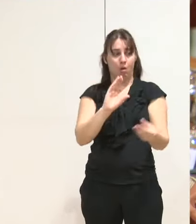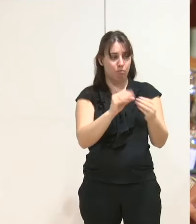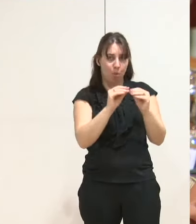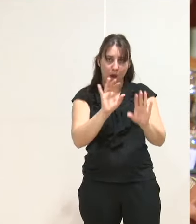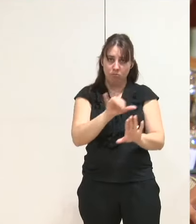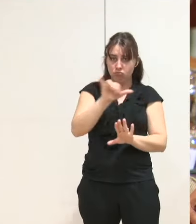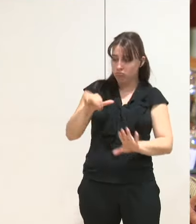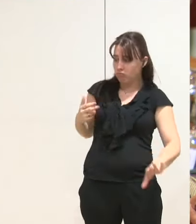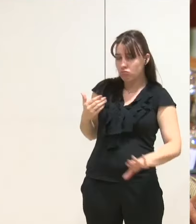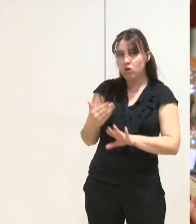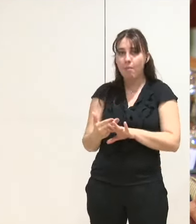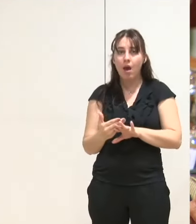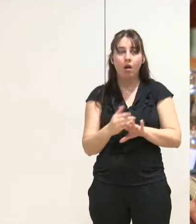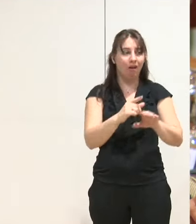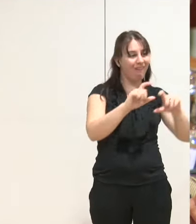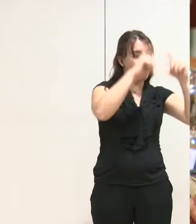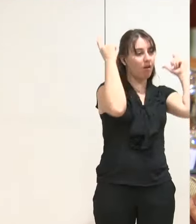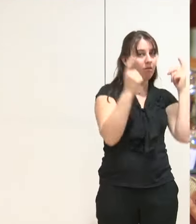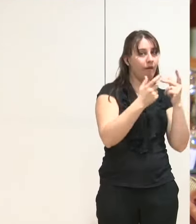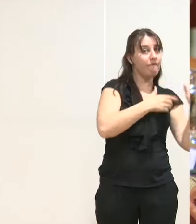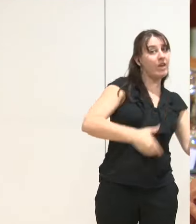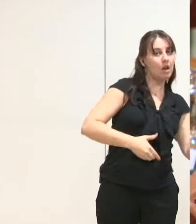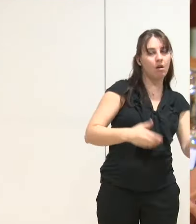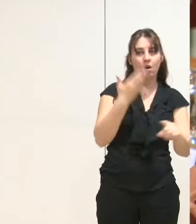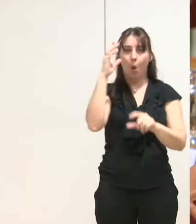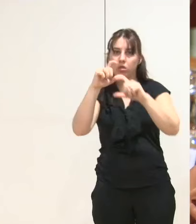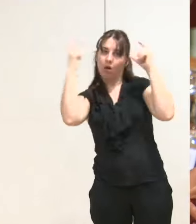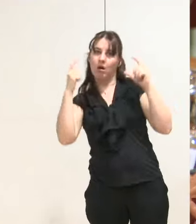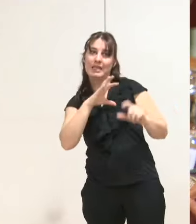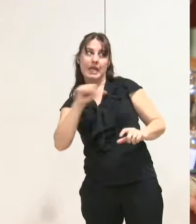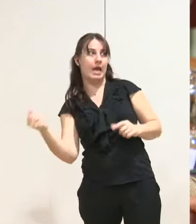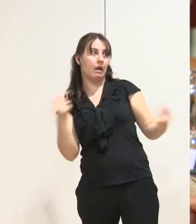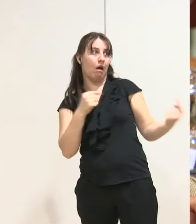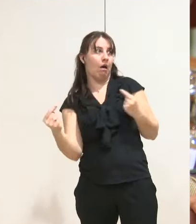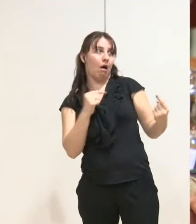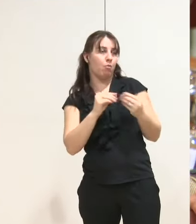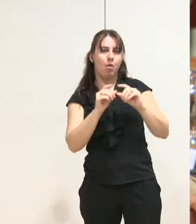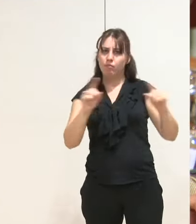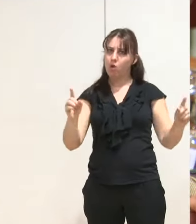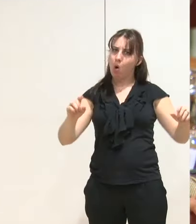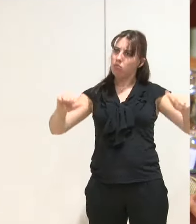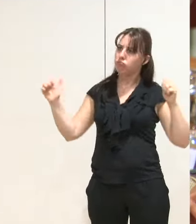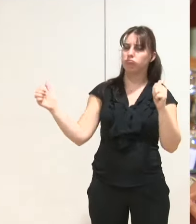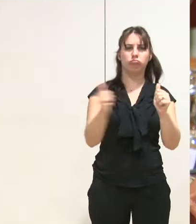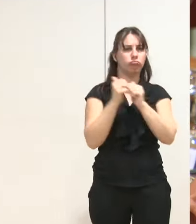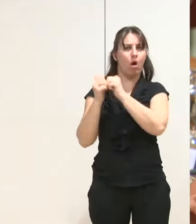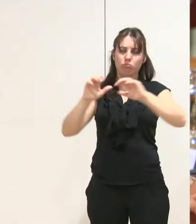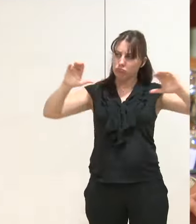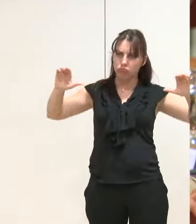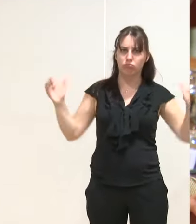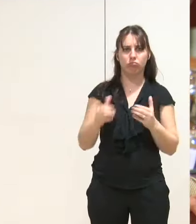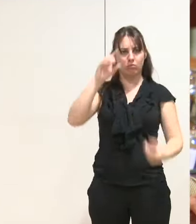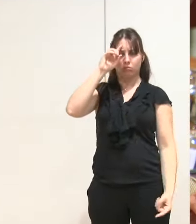par le fait que les uns pouvaient relever de la ville et les autres relevés du CCS comme quoi nous portons tous collectivement une ambition